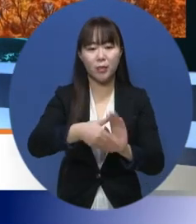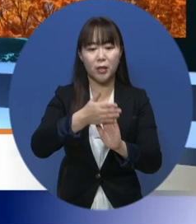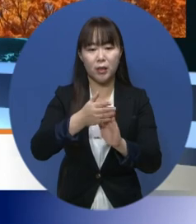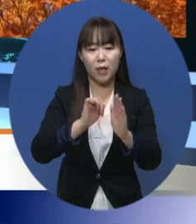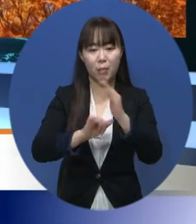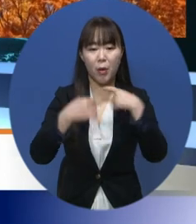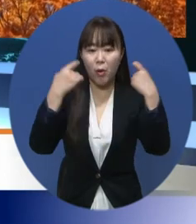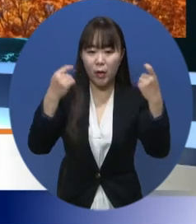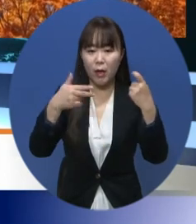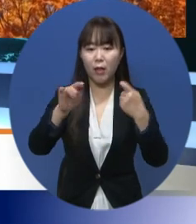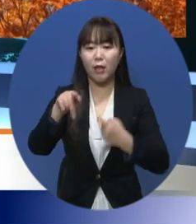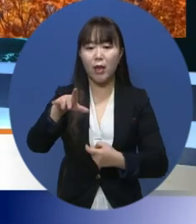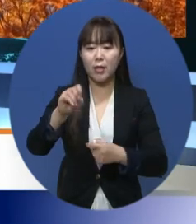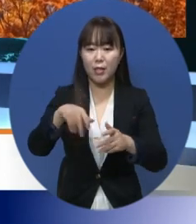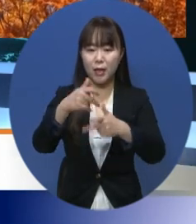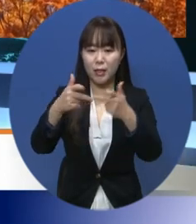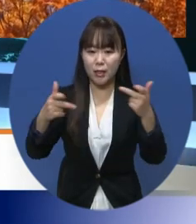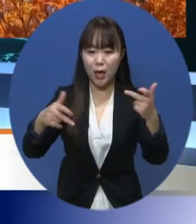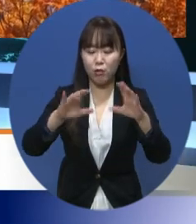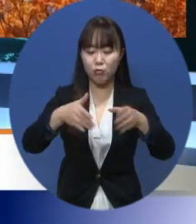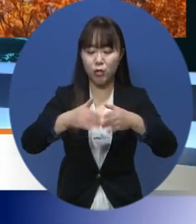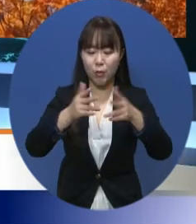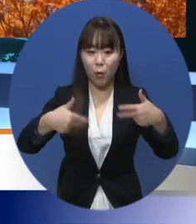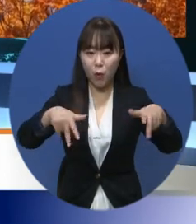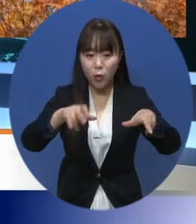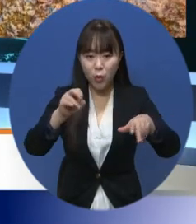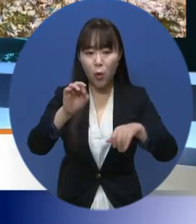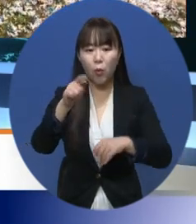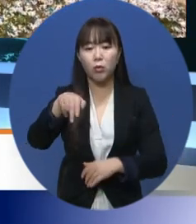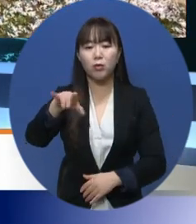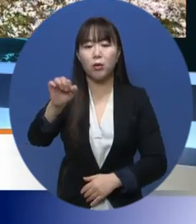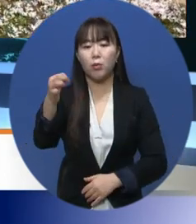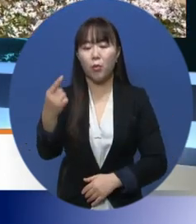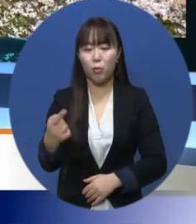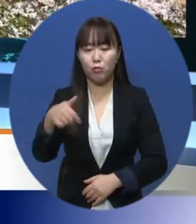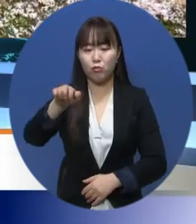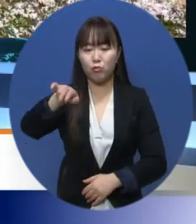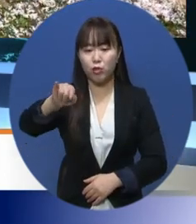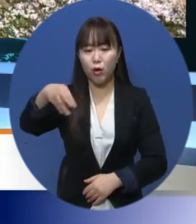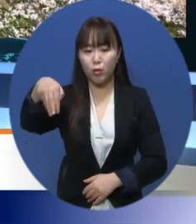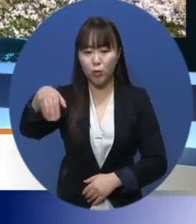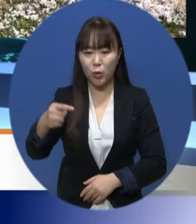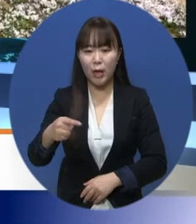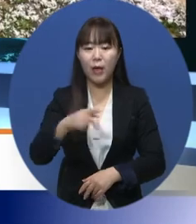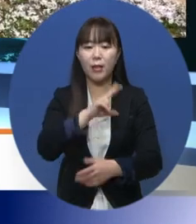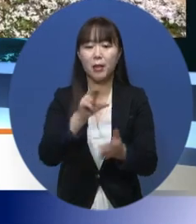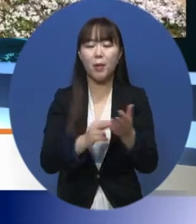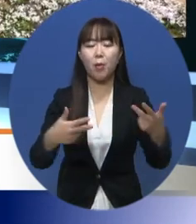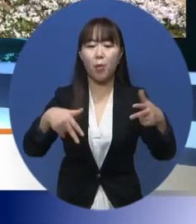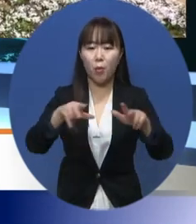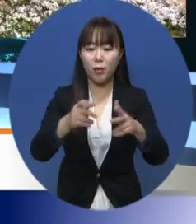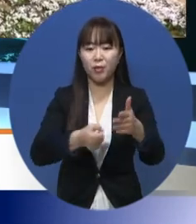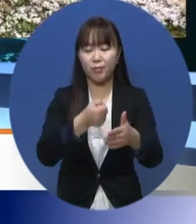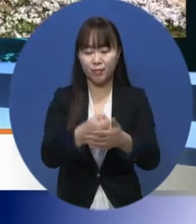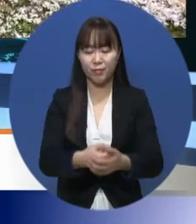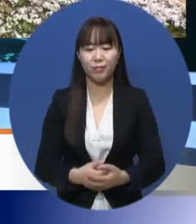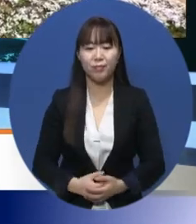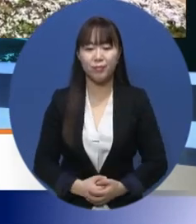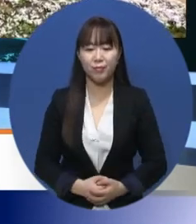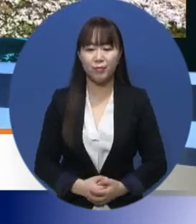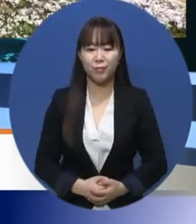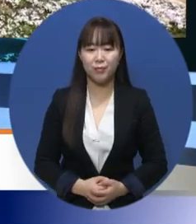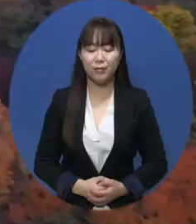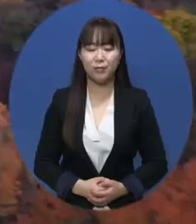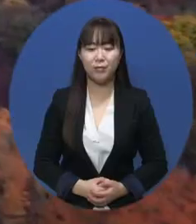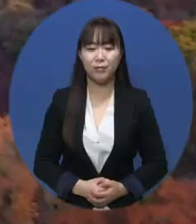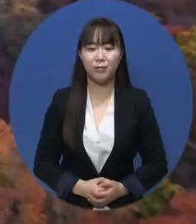관광지인 내장산 국립공원과 옥정호 구절초 테마공원이 선정됐습니다. 자세한 내용 임지훈 기자가